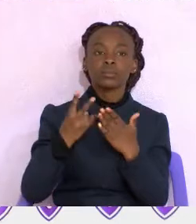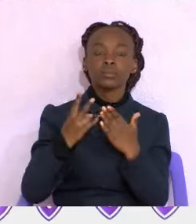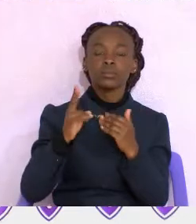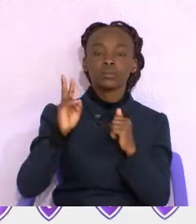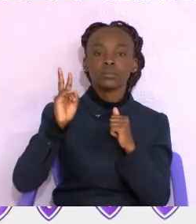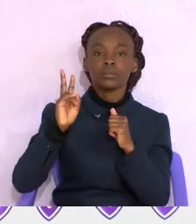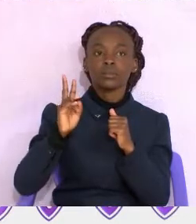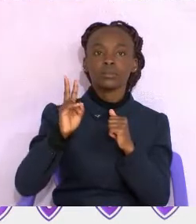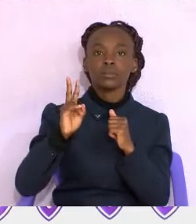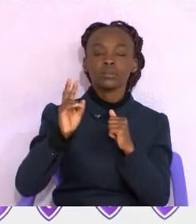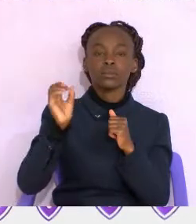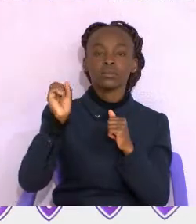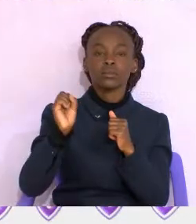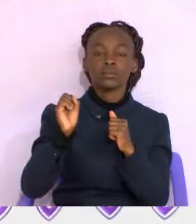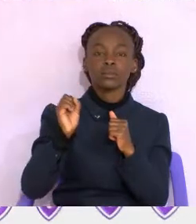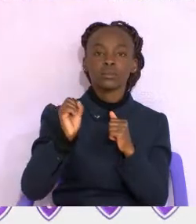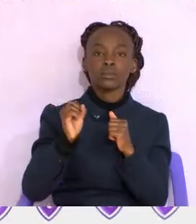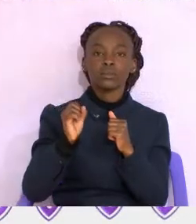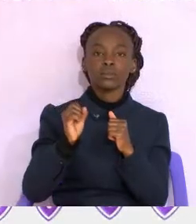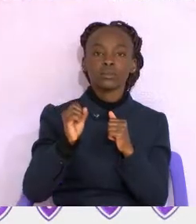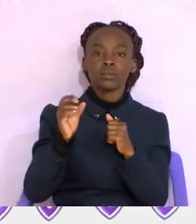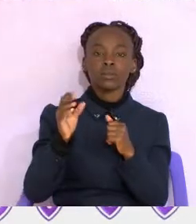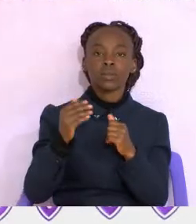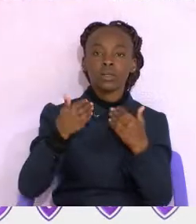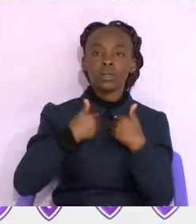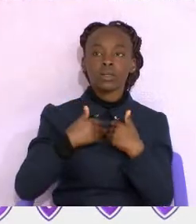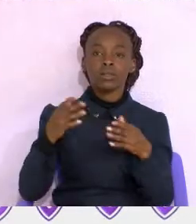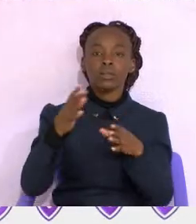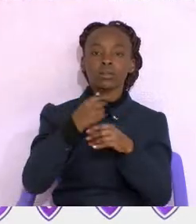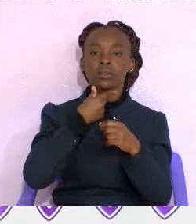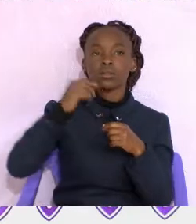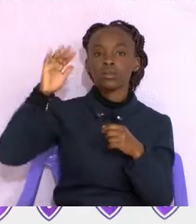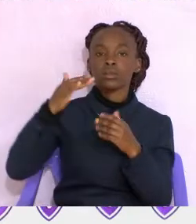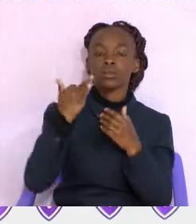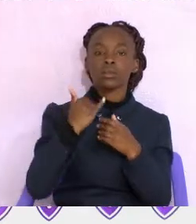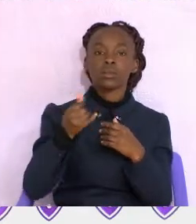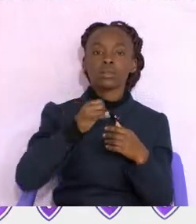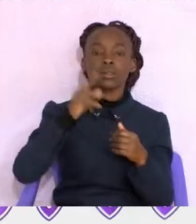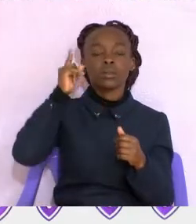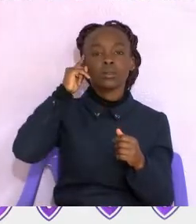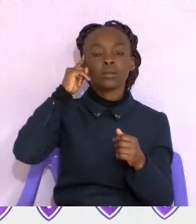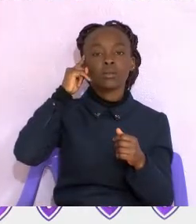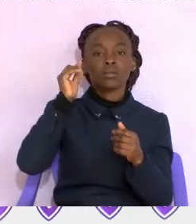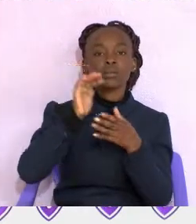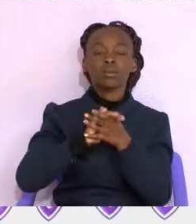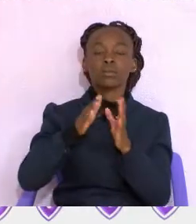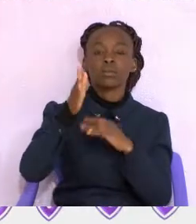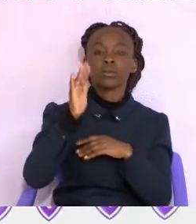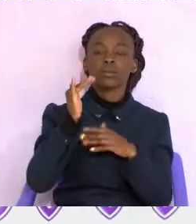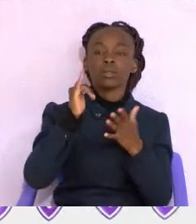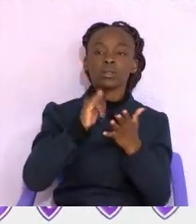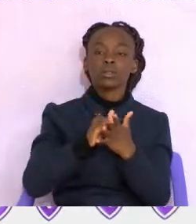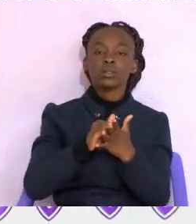25. Therefore, take courage, men, because I believe God, that it will be just the